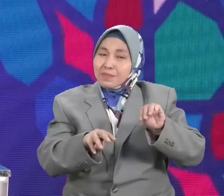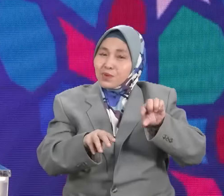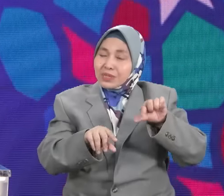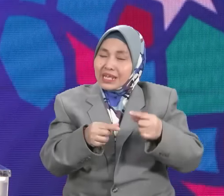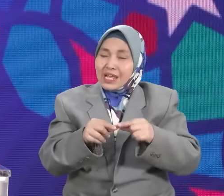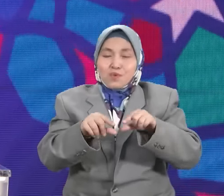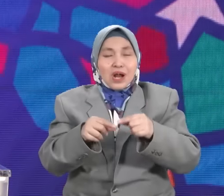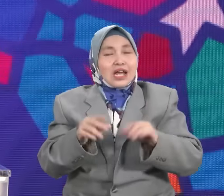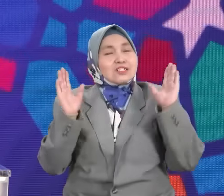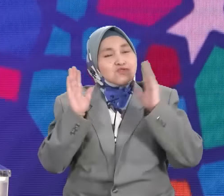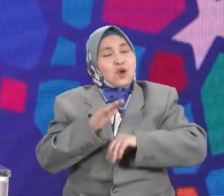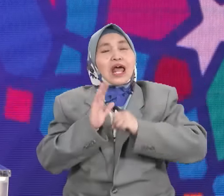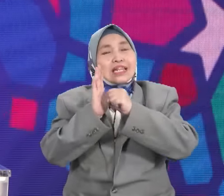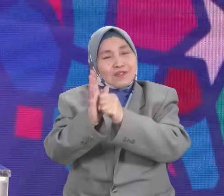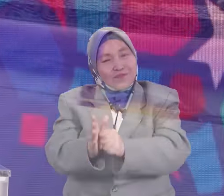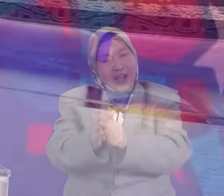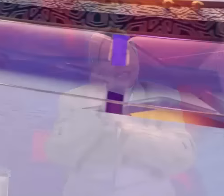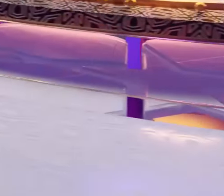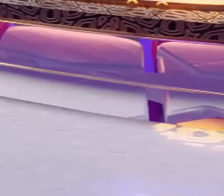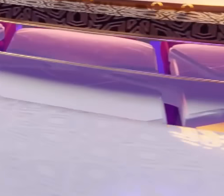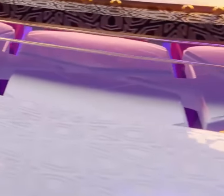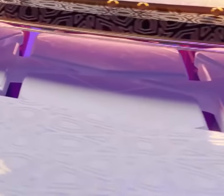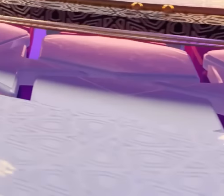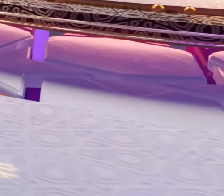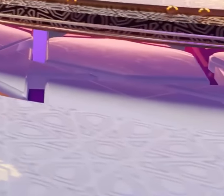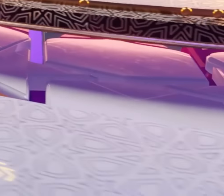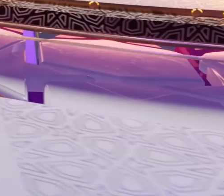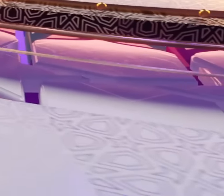time Quran salat infak Insya Allah